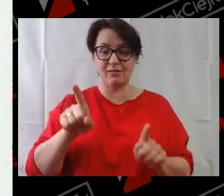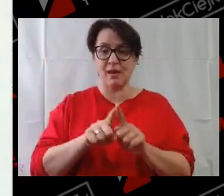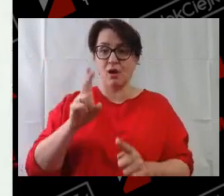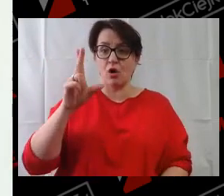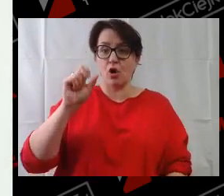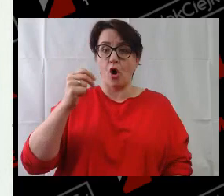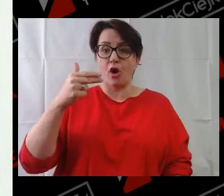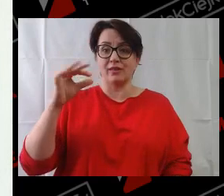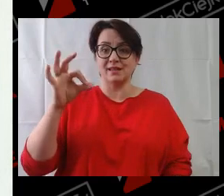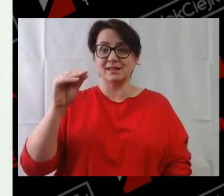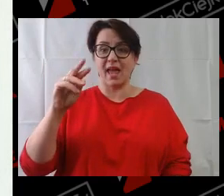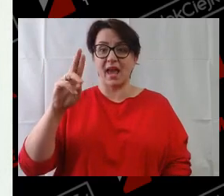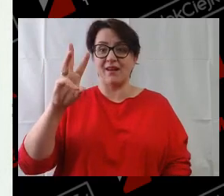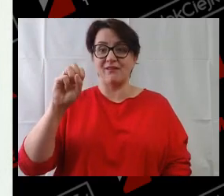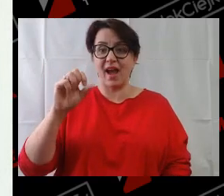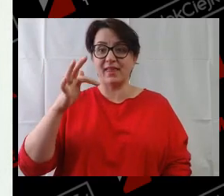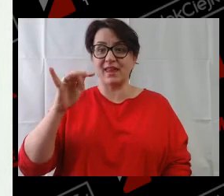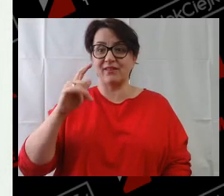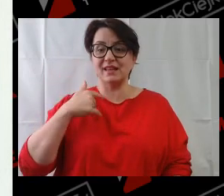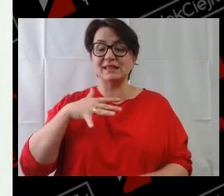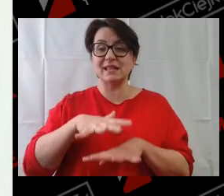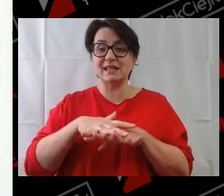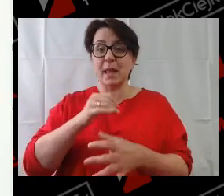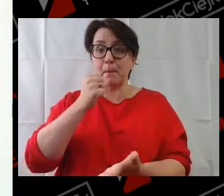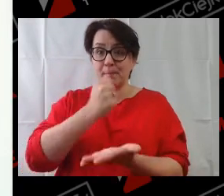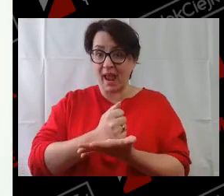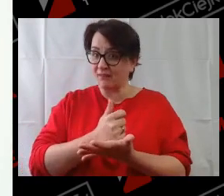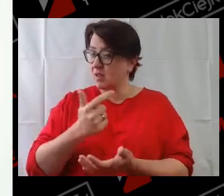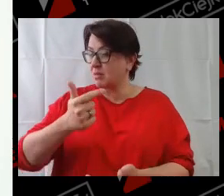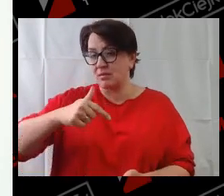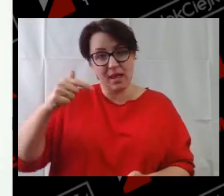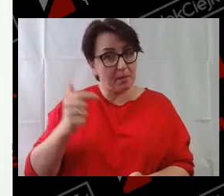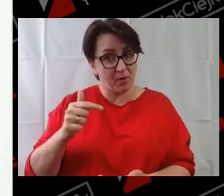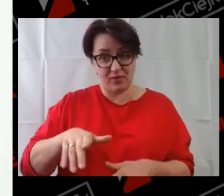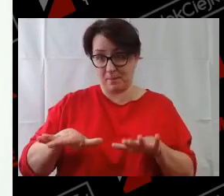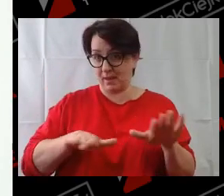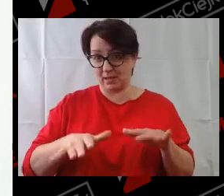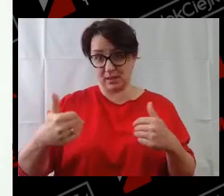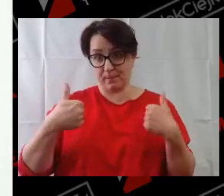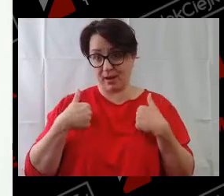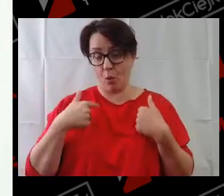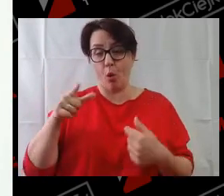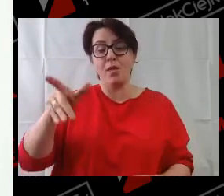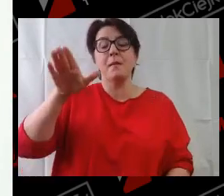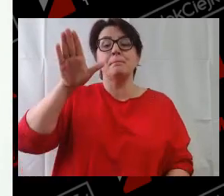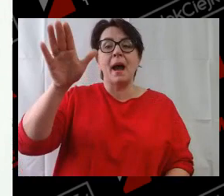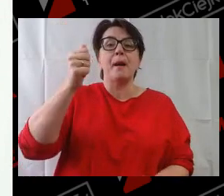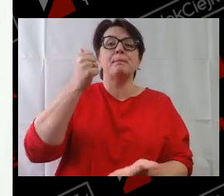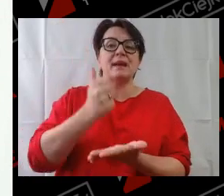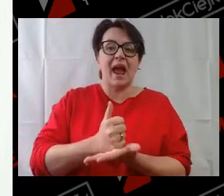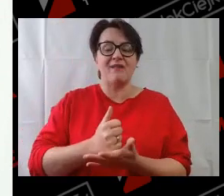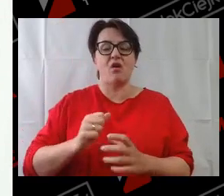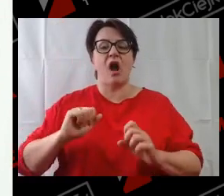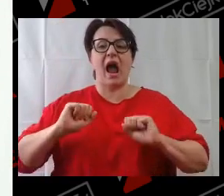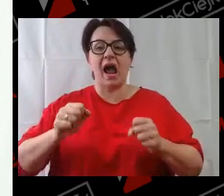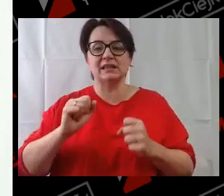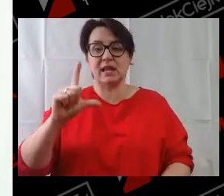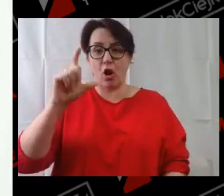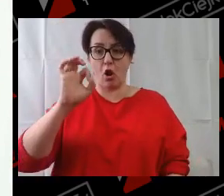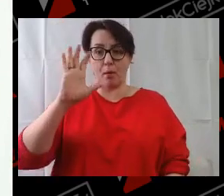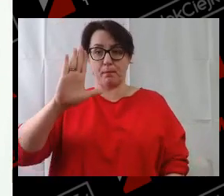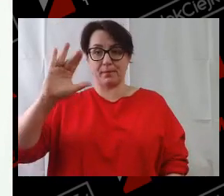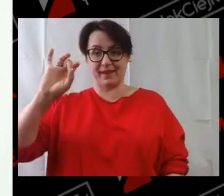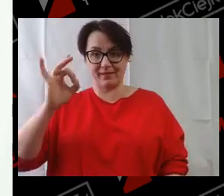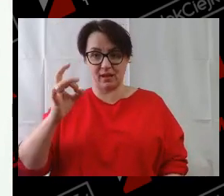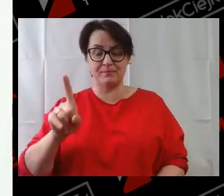systemem prawnym nie powinno być miejsca oni mają prawo prowadzić akcję lobbingową mają prawo apelować do ludzi mają